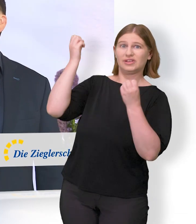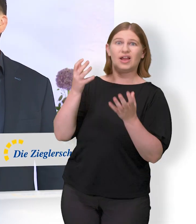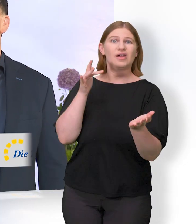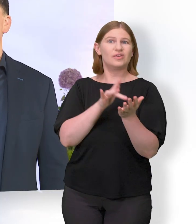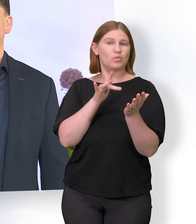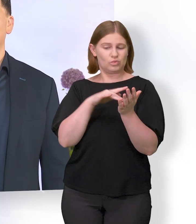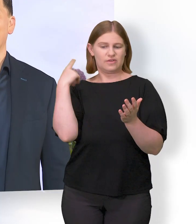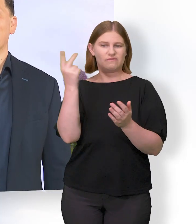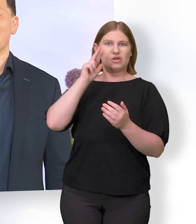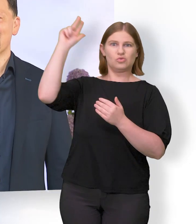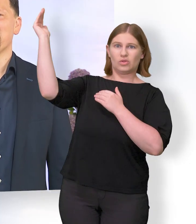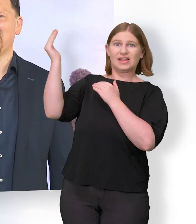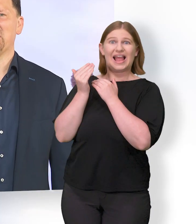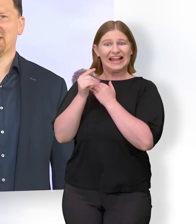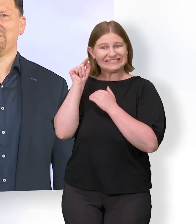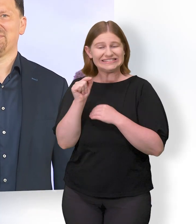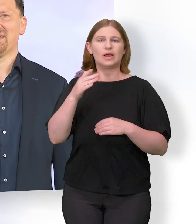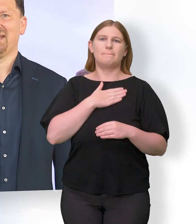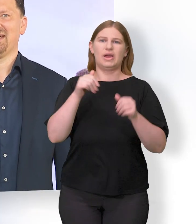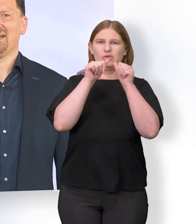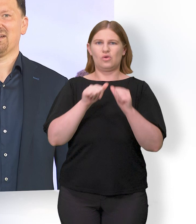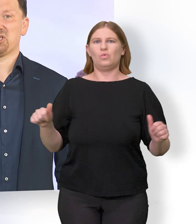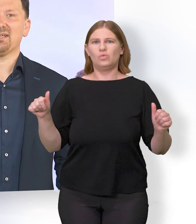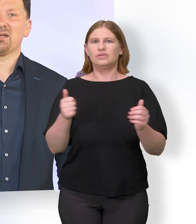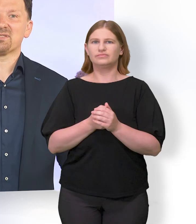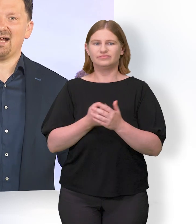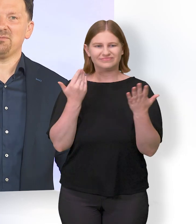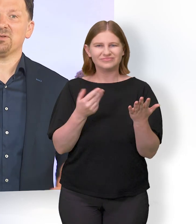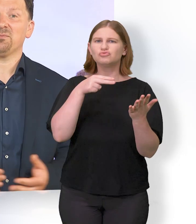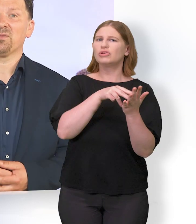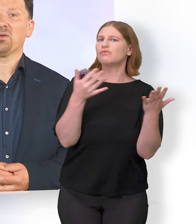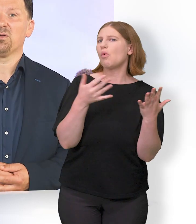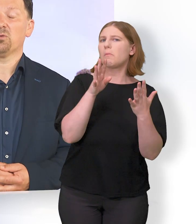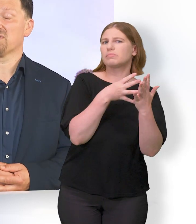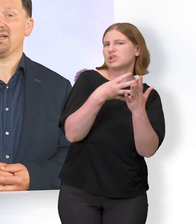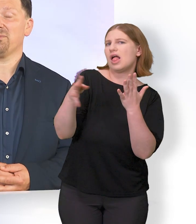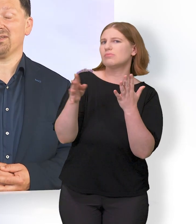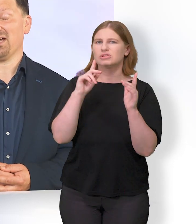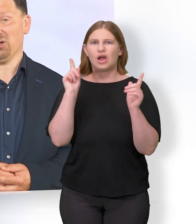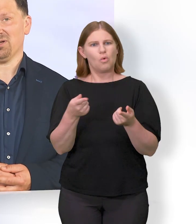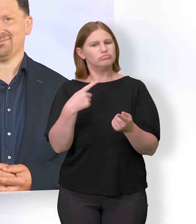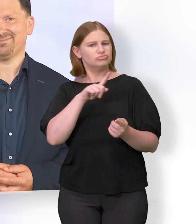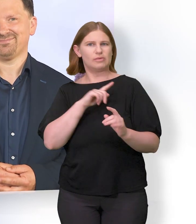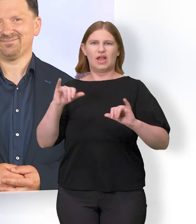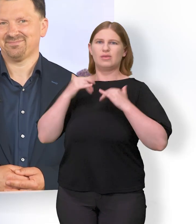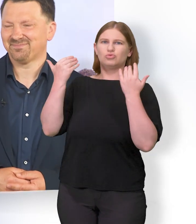Gott nahe zu sein, ist mein Glück. Das steht in den Psalmen und das erlebe ich